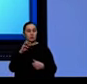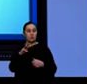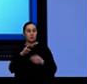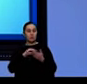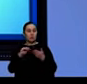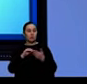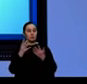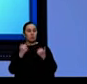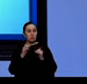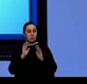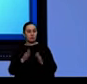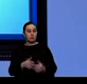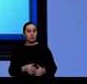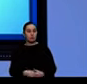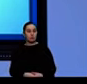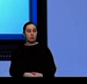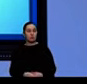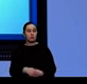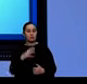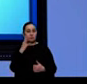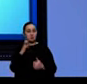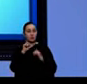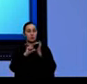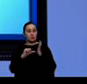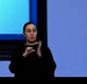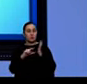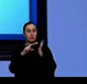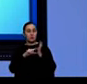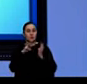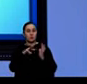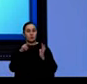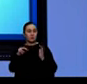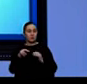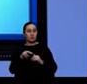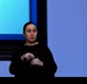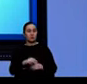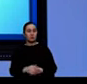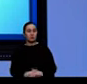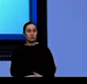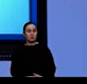santimetr deb yozib olamiz. 567 millimetr